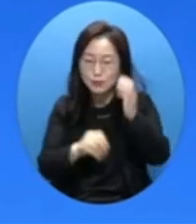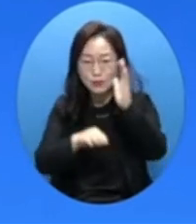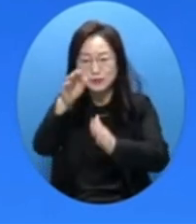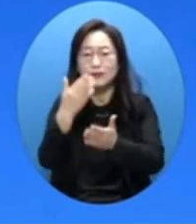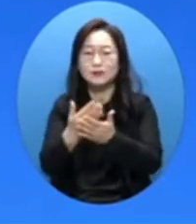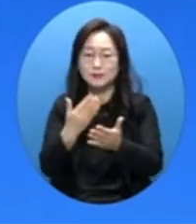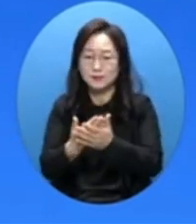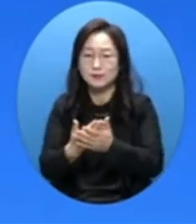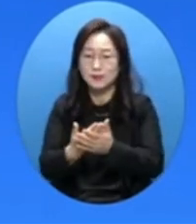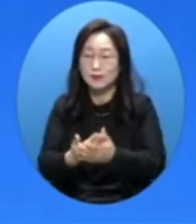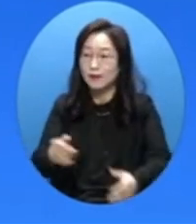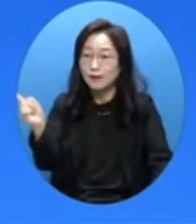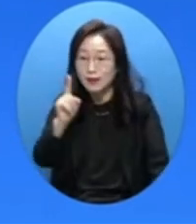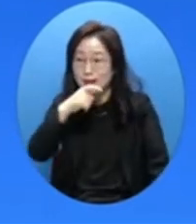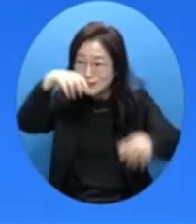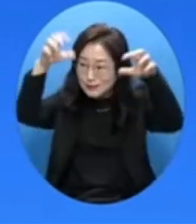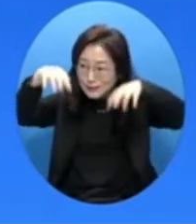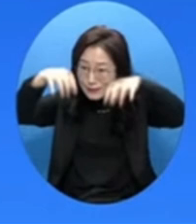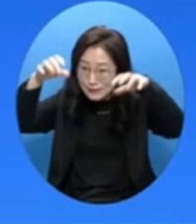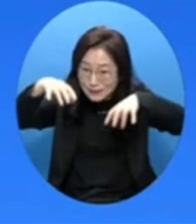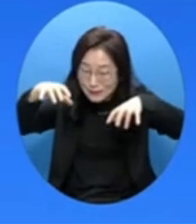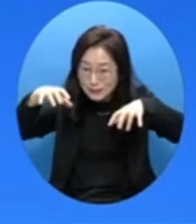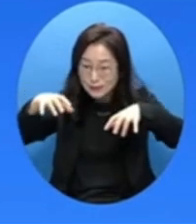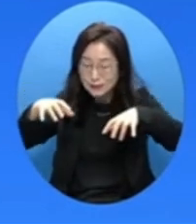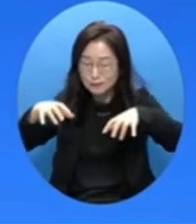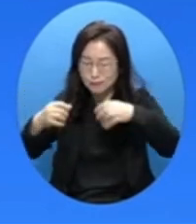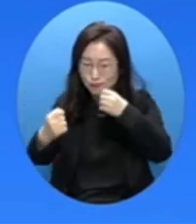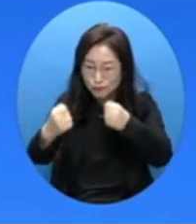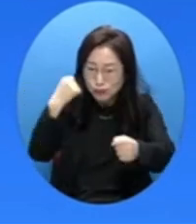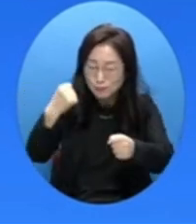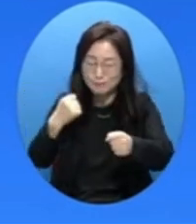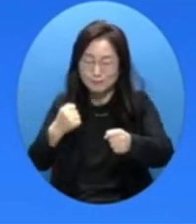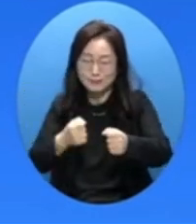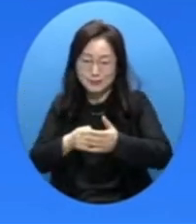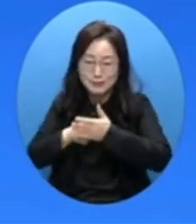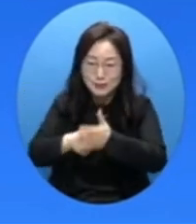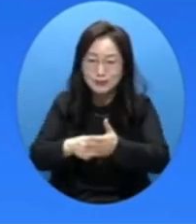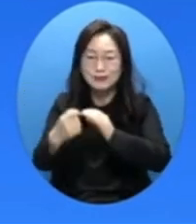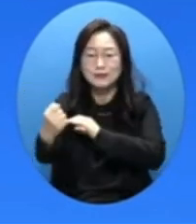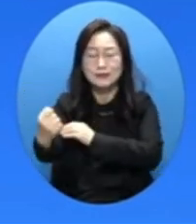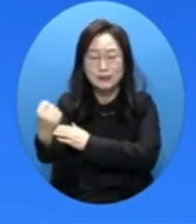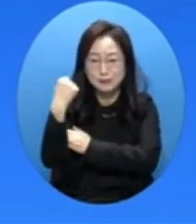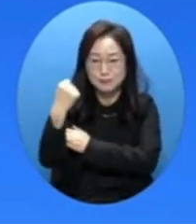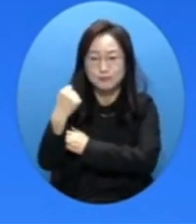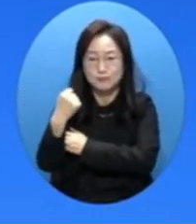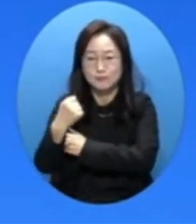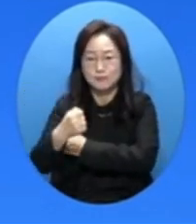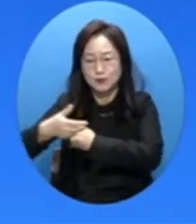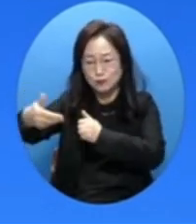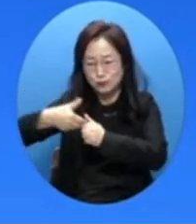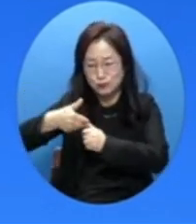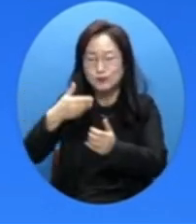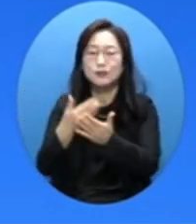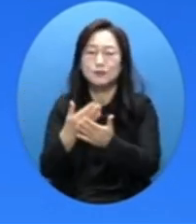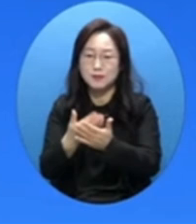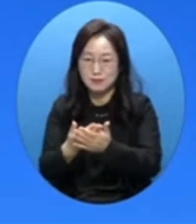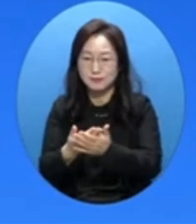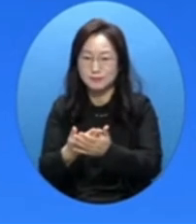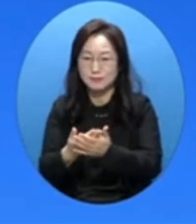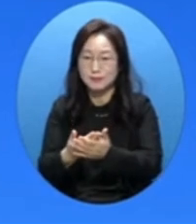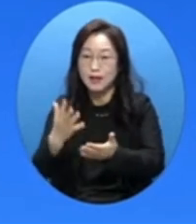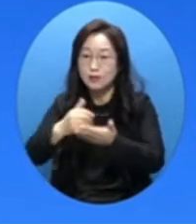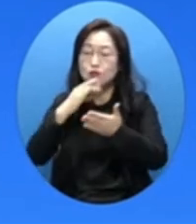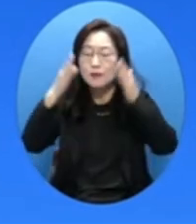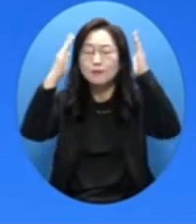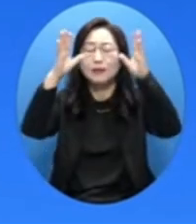주어서 어떤 폭우가 쏟아져도 그 폭우를 이겨낼 수 있는 힘을 주님 공급하여 주시옵소서.